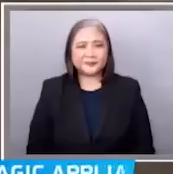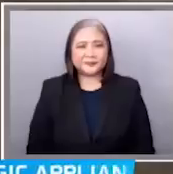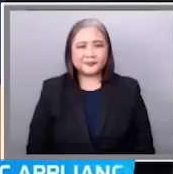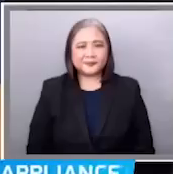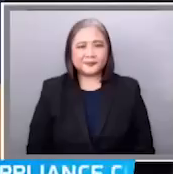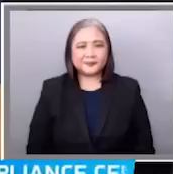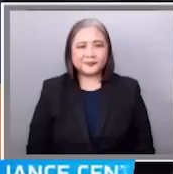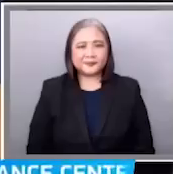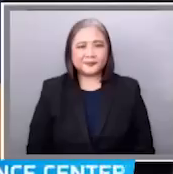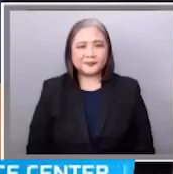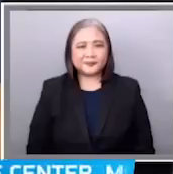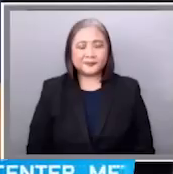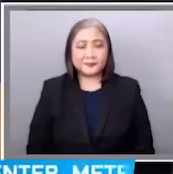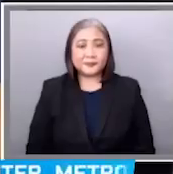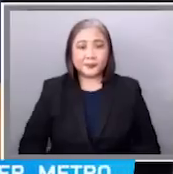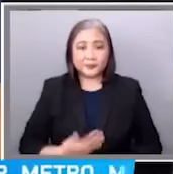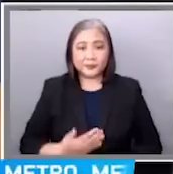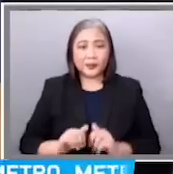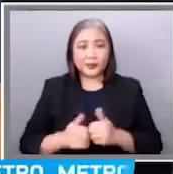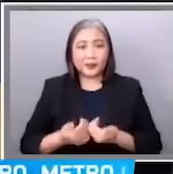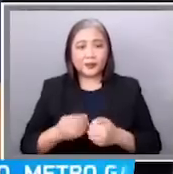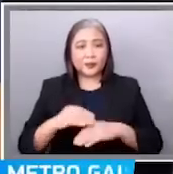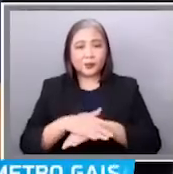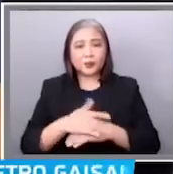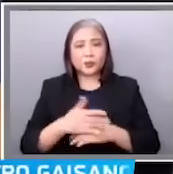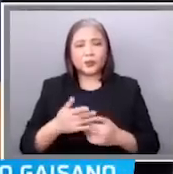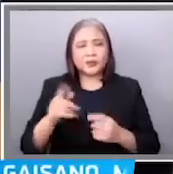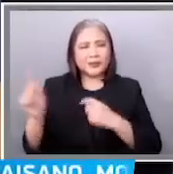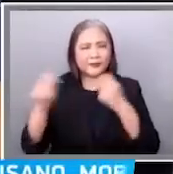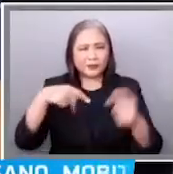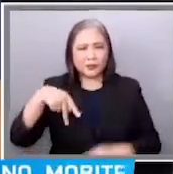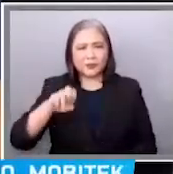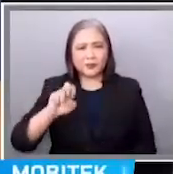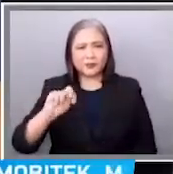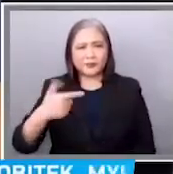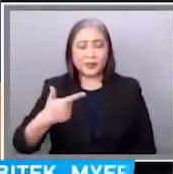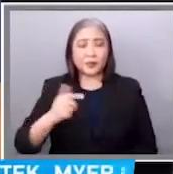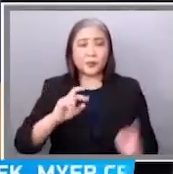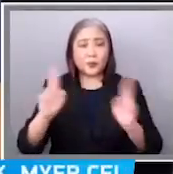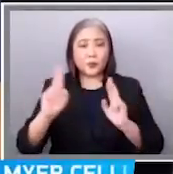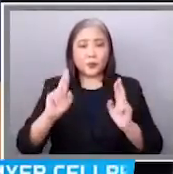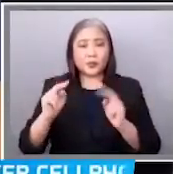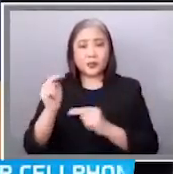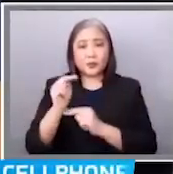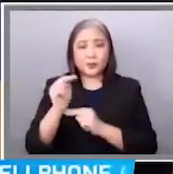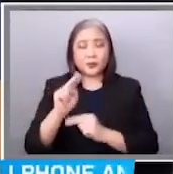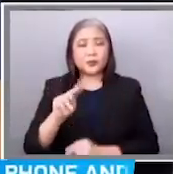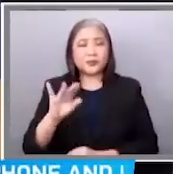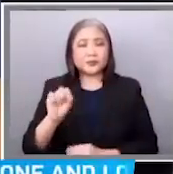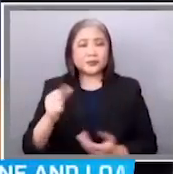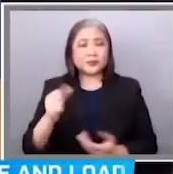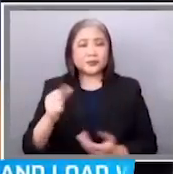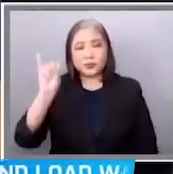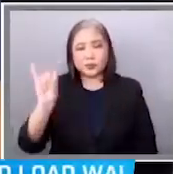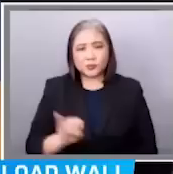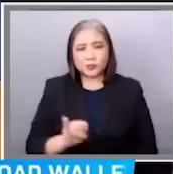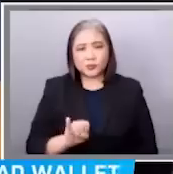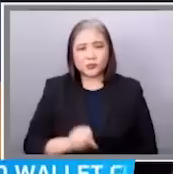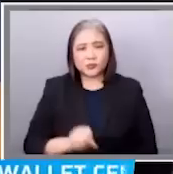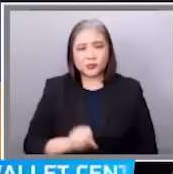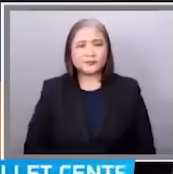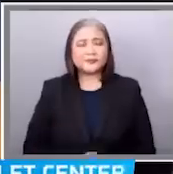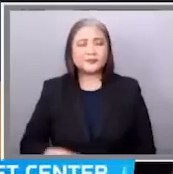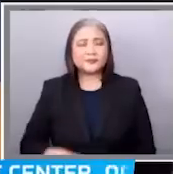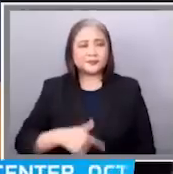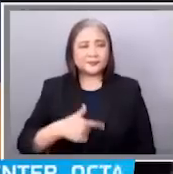Kumustahin natin ang epekto ng Bagyong Paeng at paghahanda sa undas sa Ilocos Sur. At may ulat on the spot si Ivy Hernando ng GMA Regional